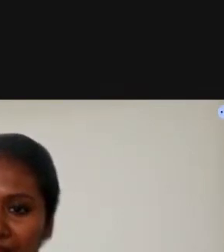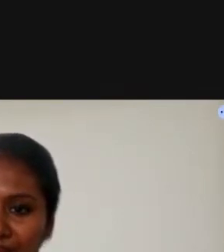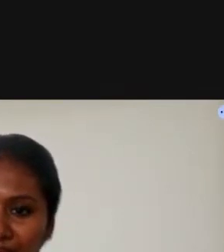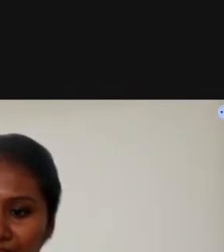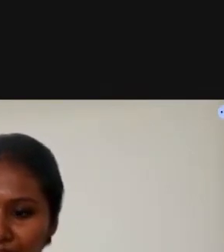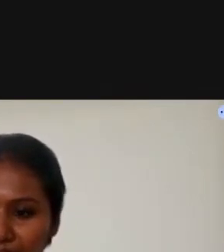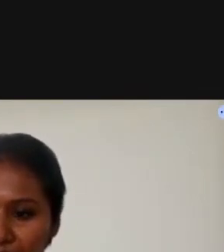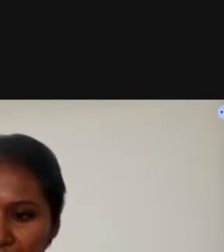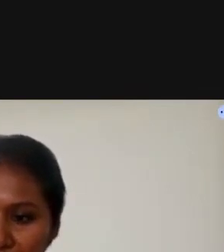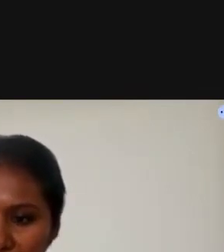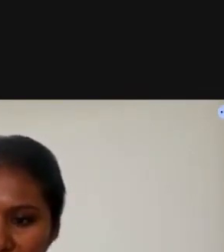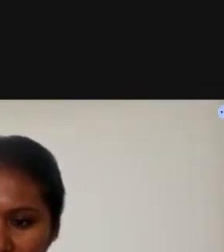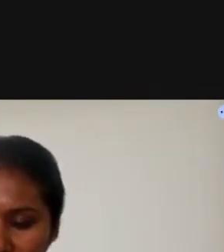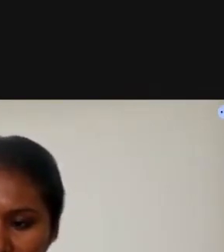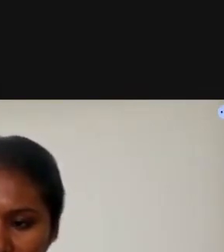ചോദിക്കാം.